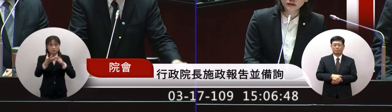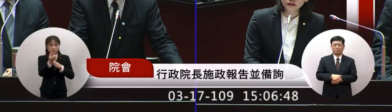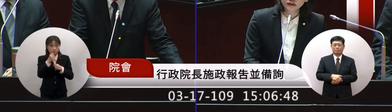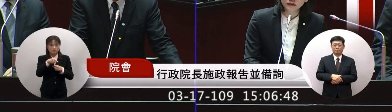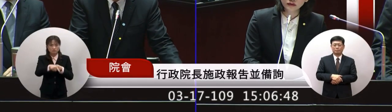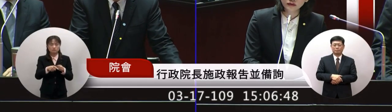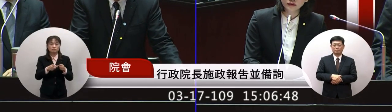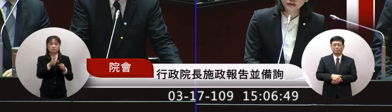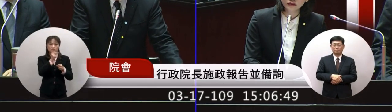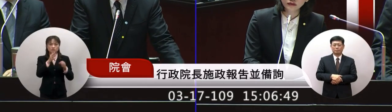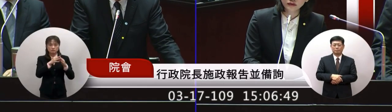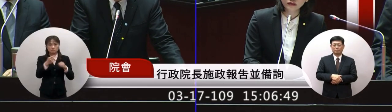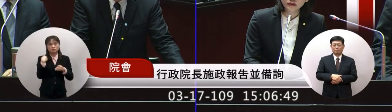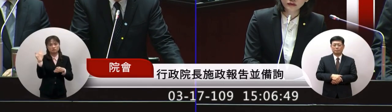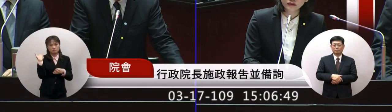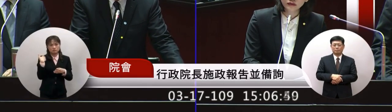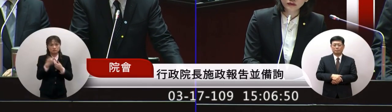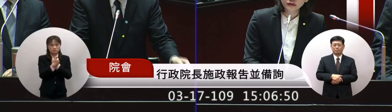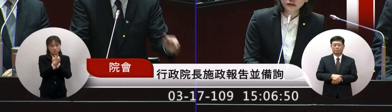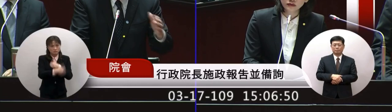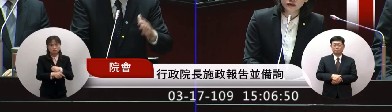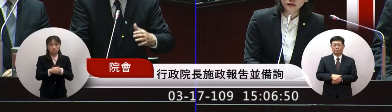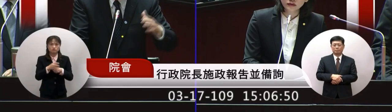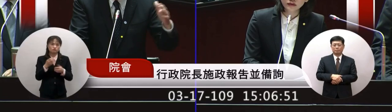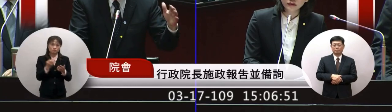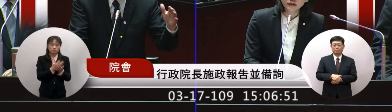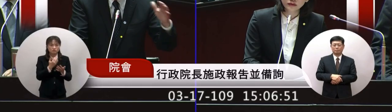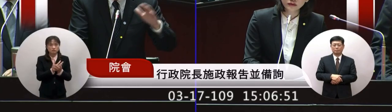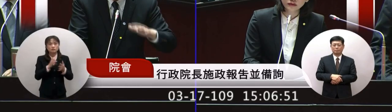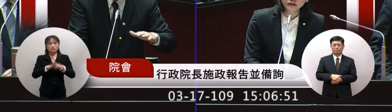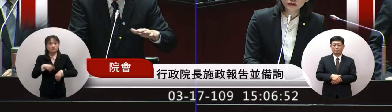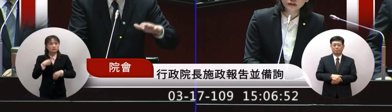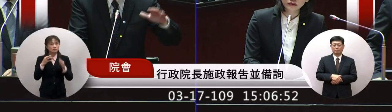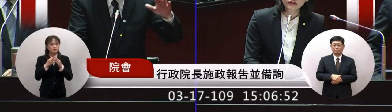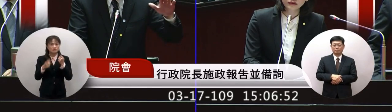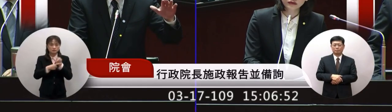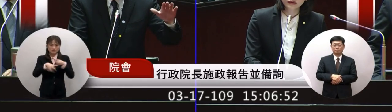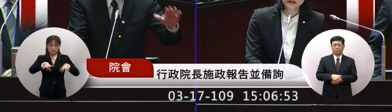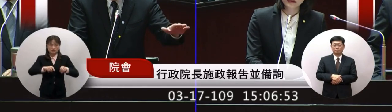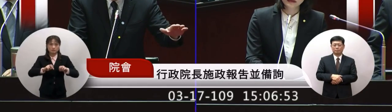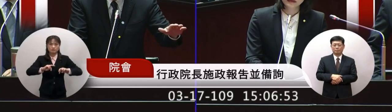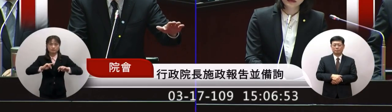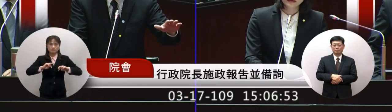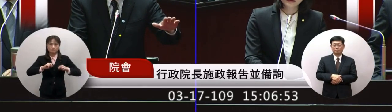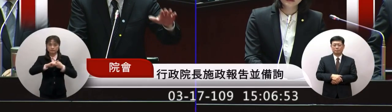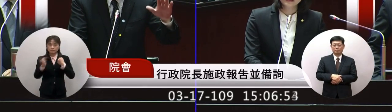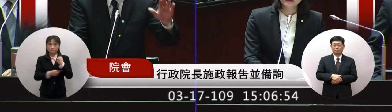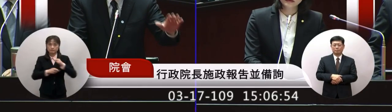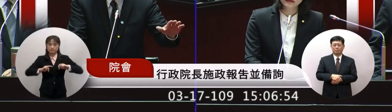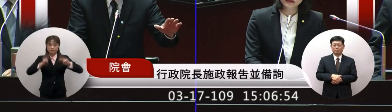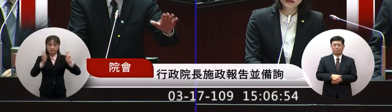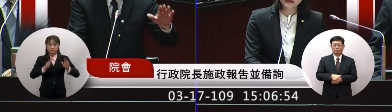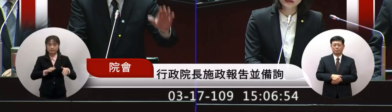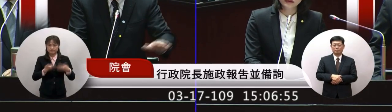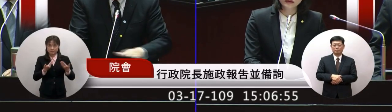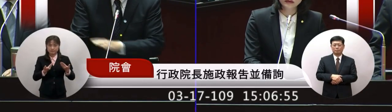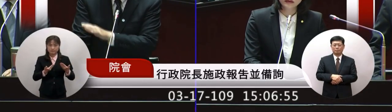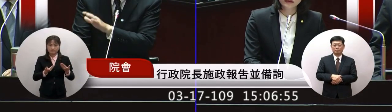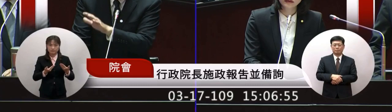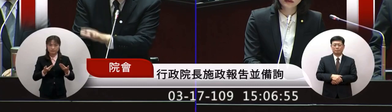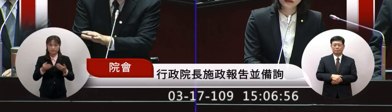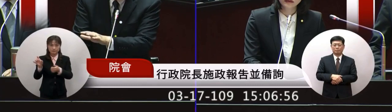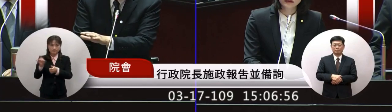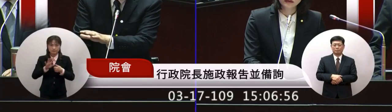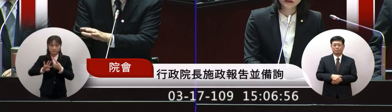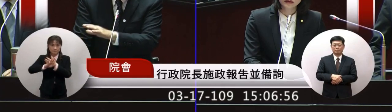行经验会比较缺乏，所以金管会的策略就是先开法规松绑，让外商的银行先引导，之后呢